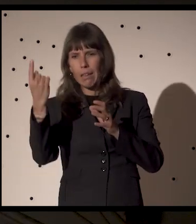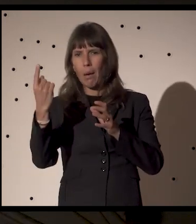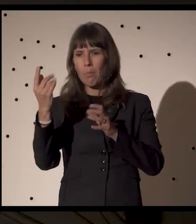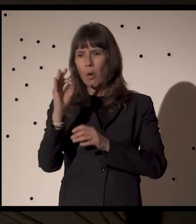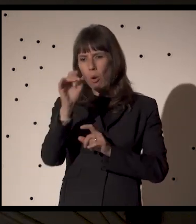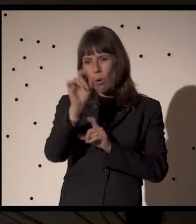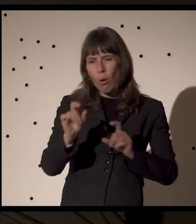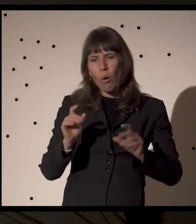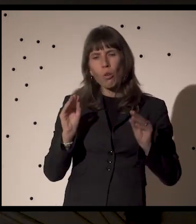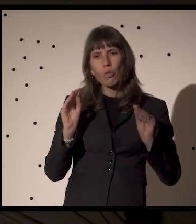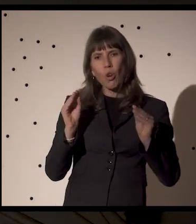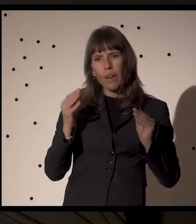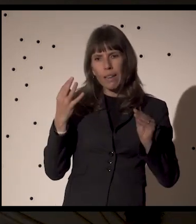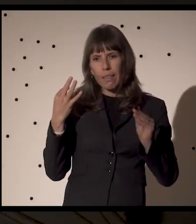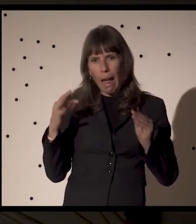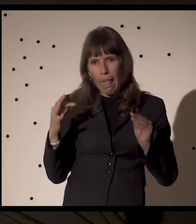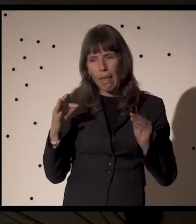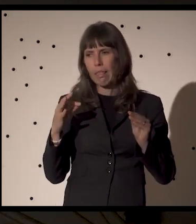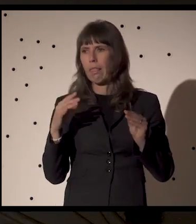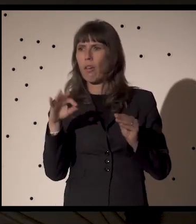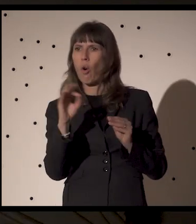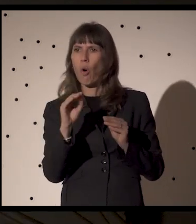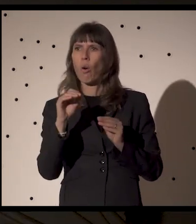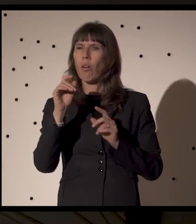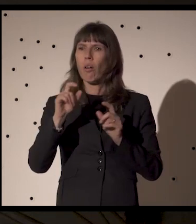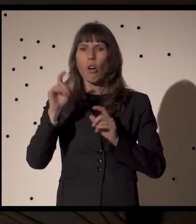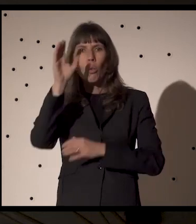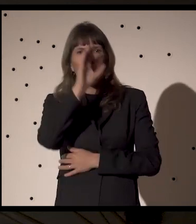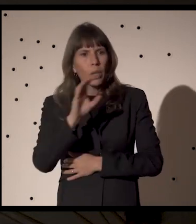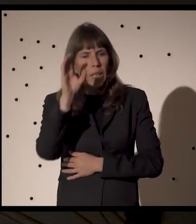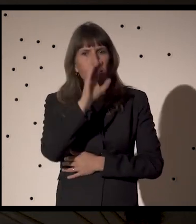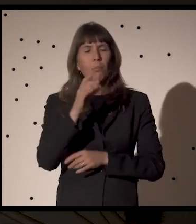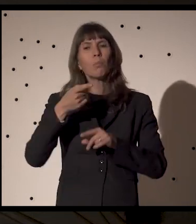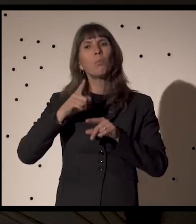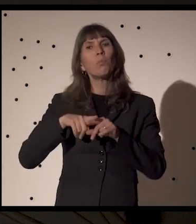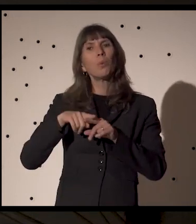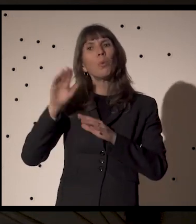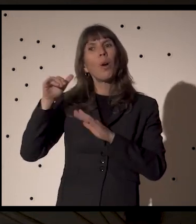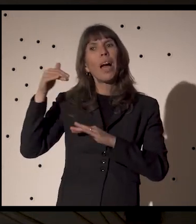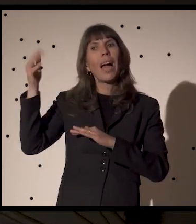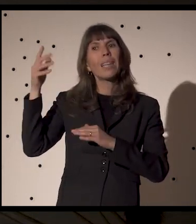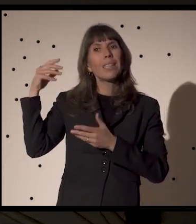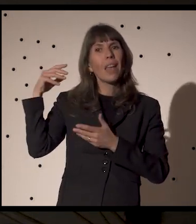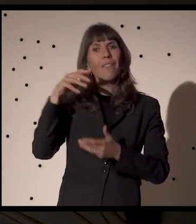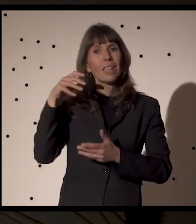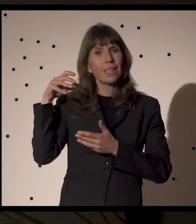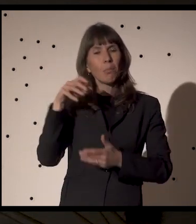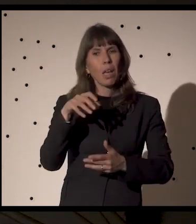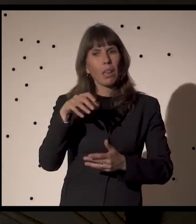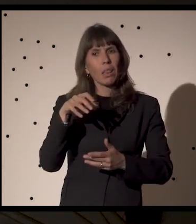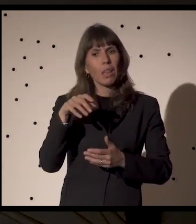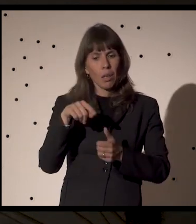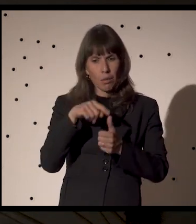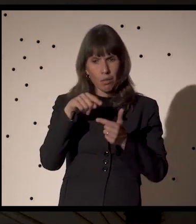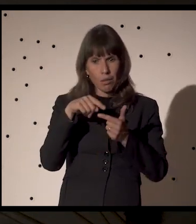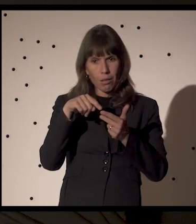dei giovani del turismo e dell'attrazione degli investimenti esteri tutto questo è favorito